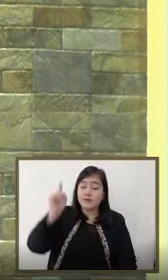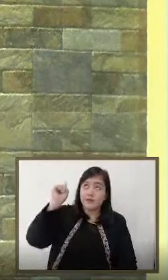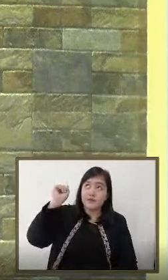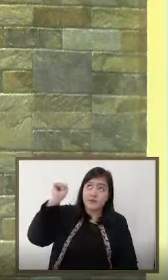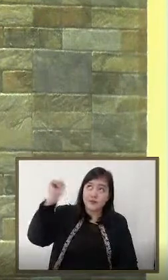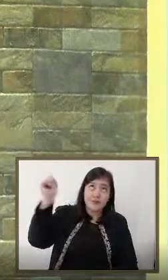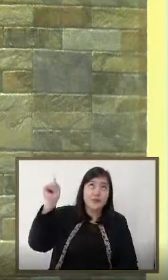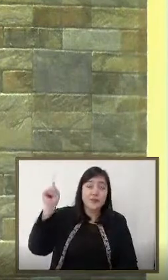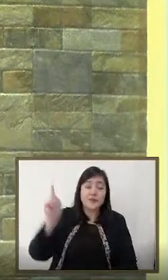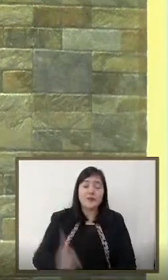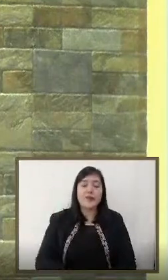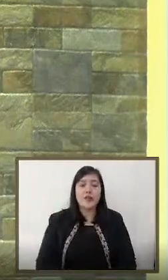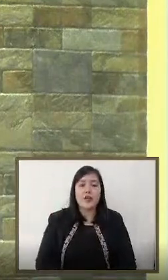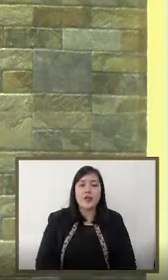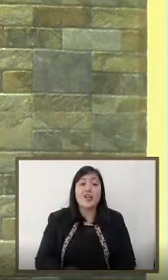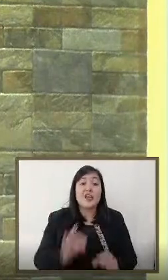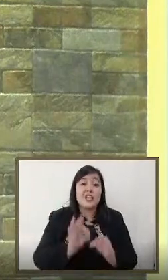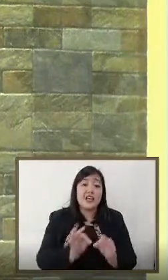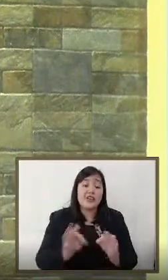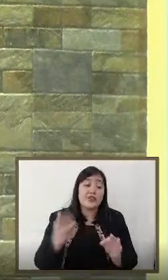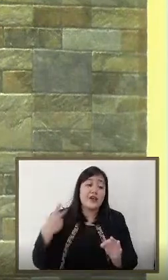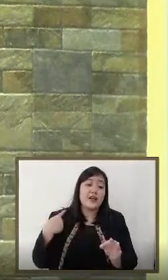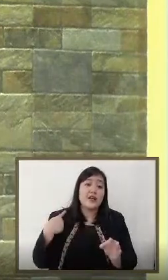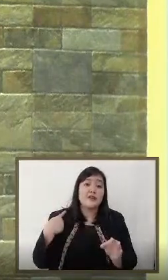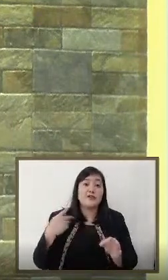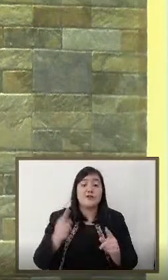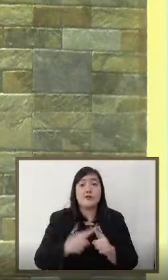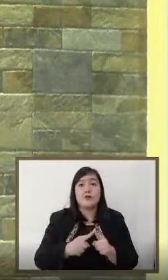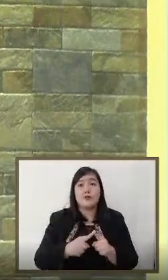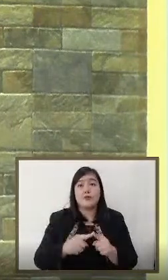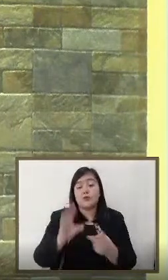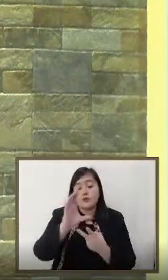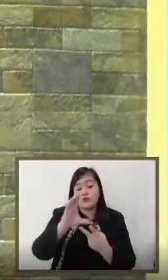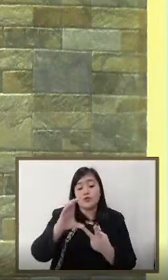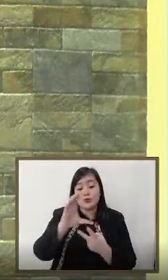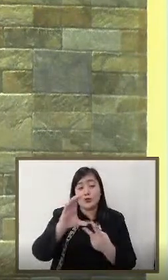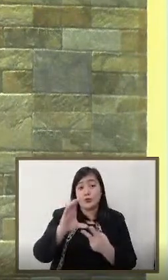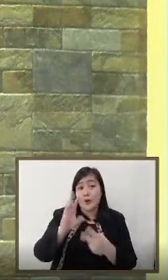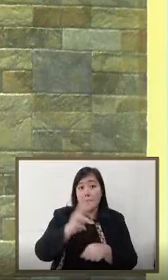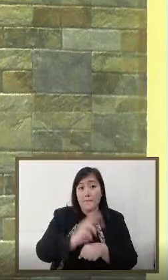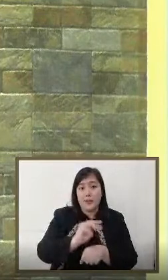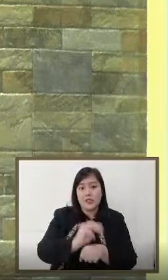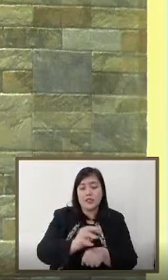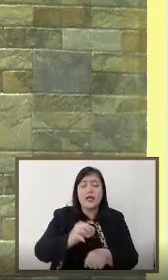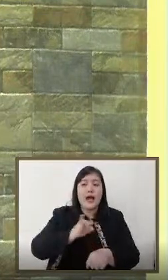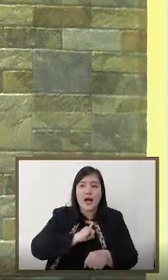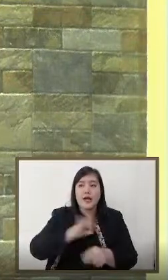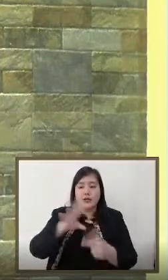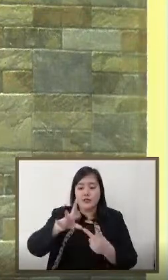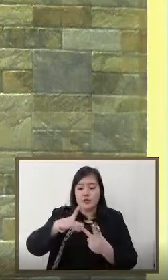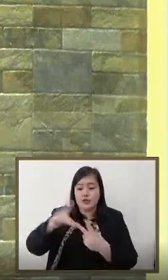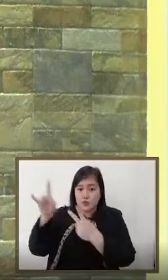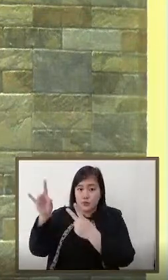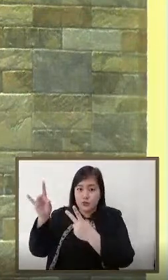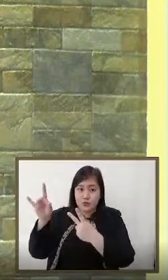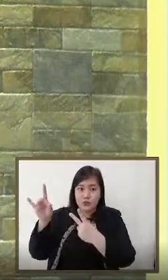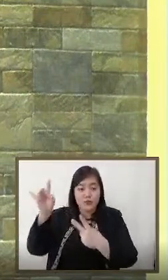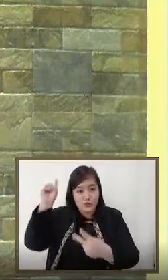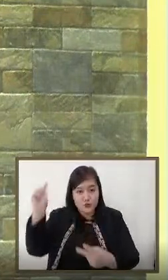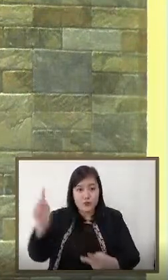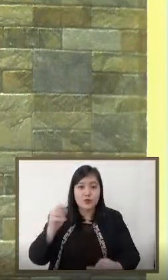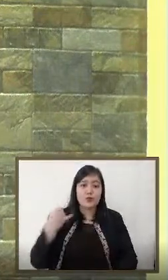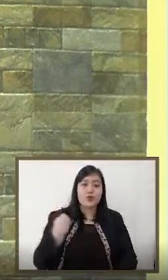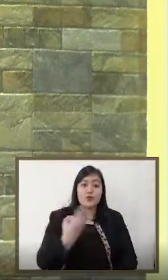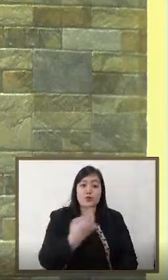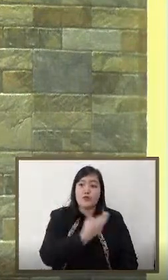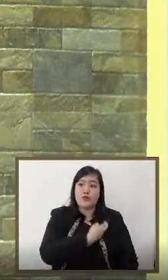juniors. At hindi lang alam ng mga estudyante ko kung gaano ko sila kamahal. Na lagi